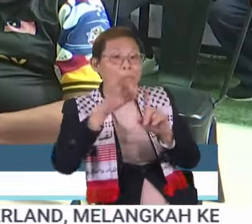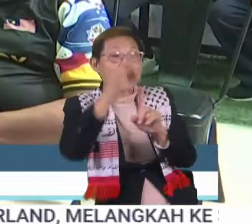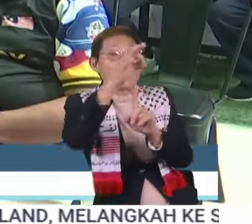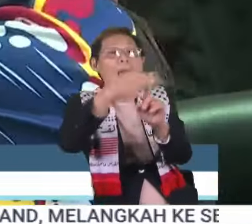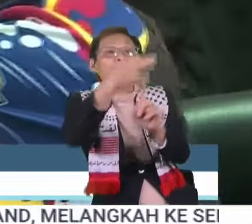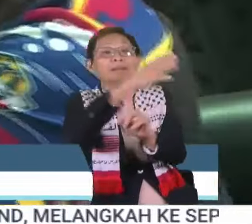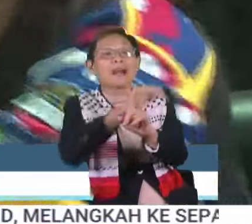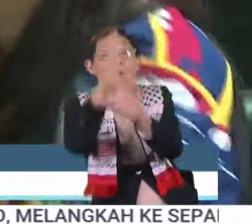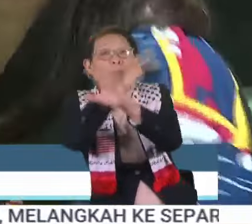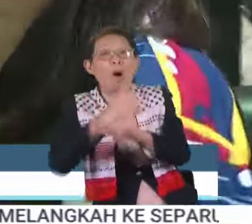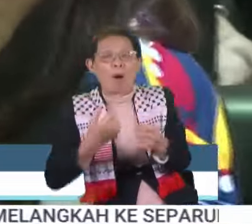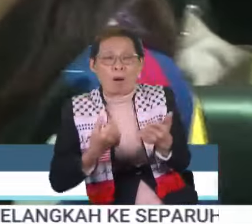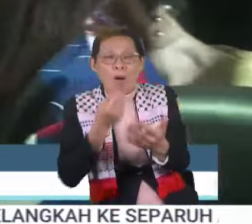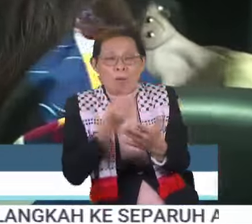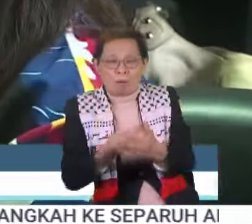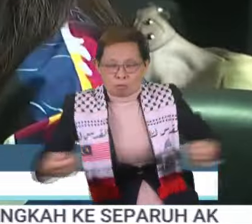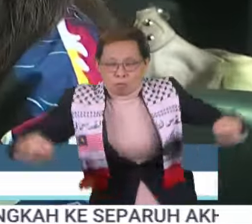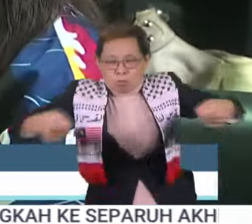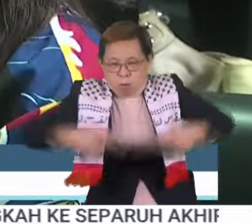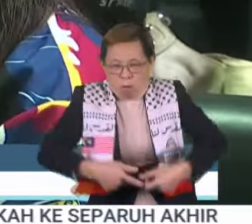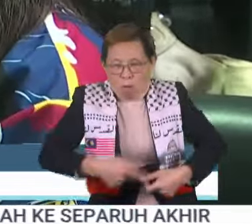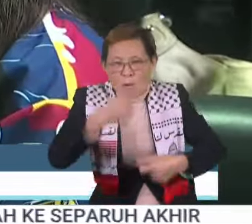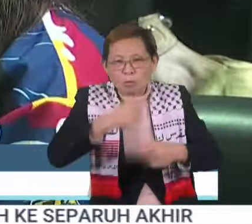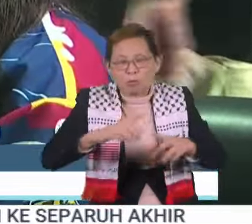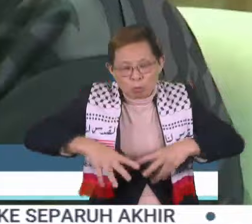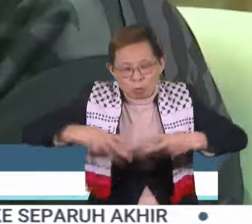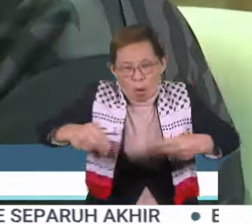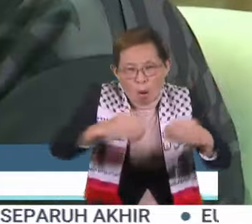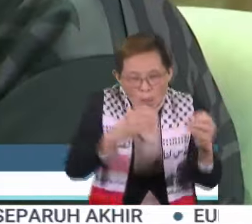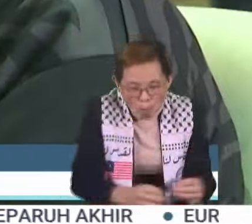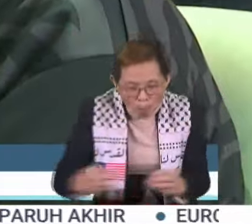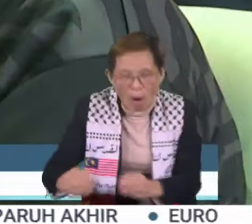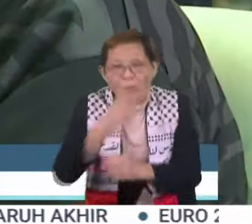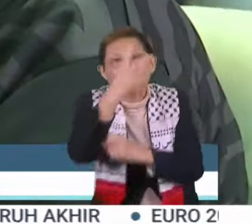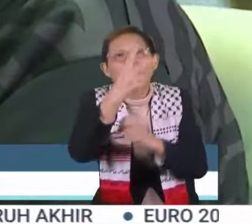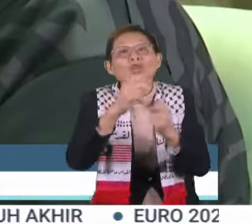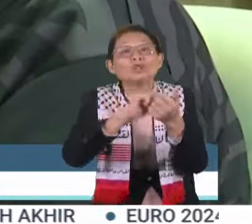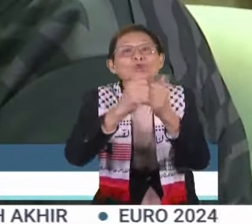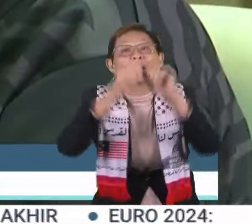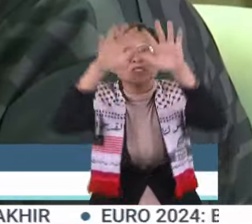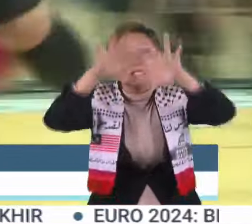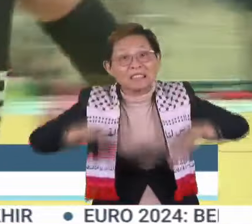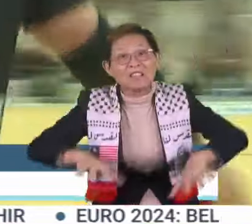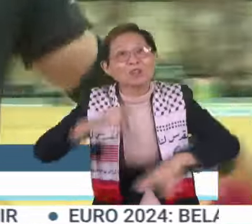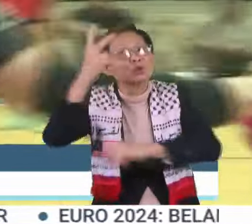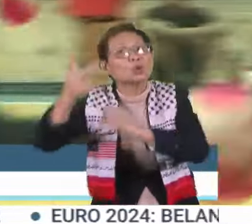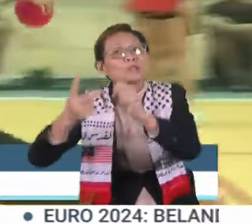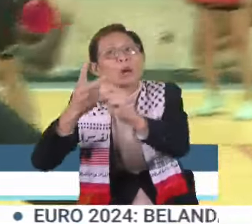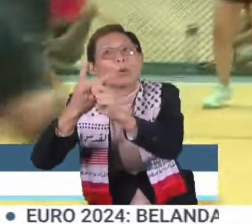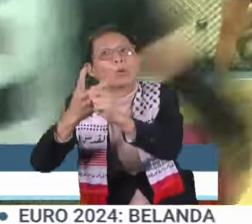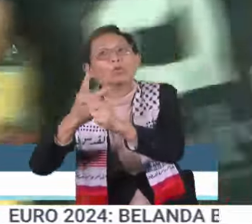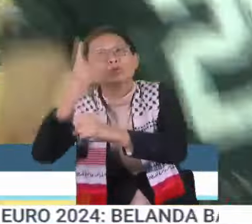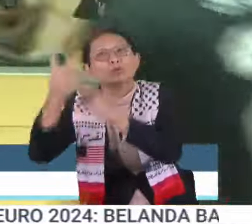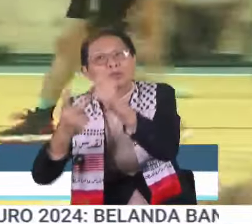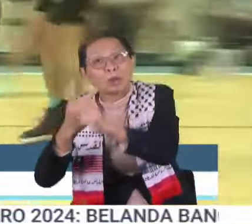bersedia menyumbang peruntukan bagi melancarkan penganjuran temasya dui tahunan berkenaan.